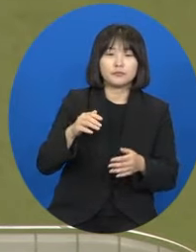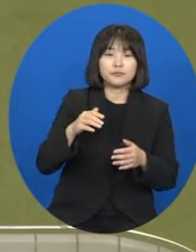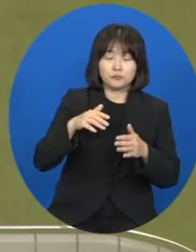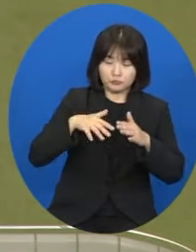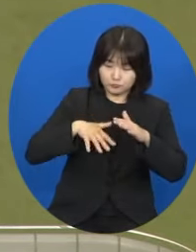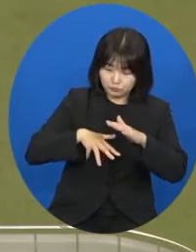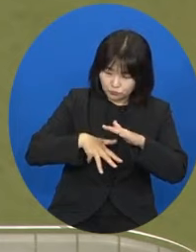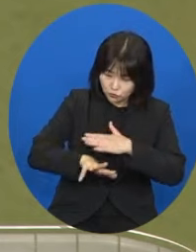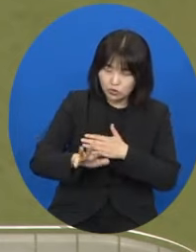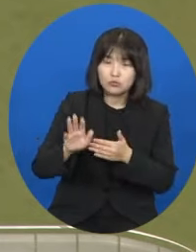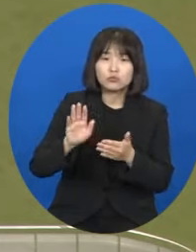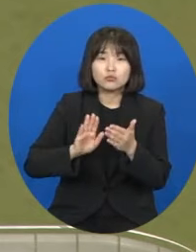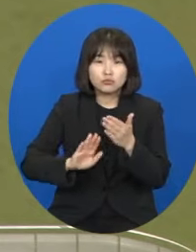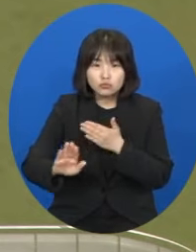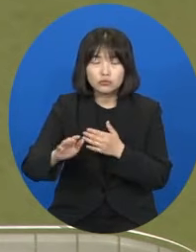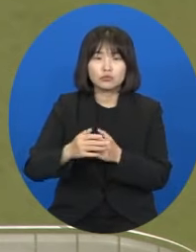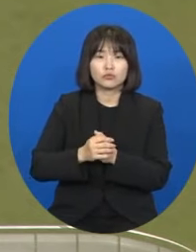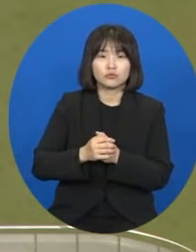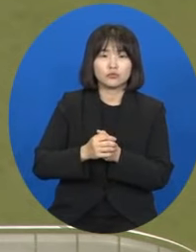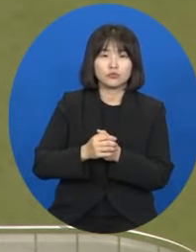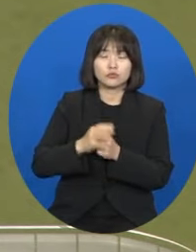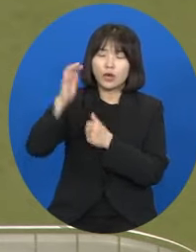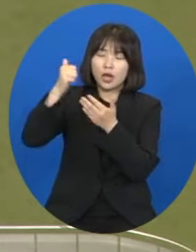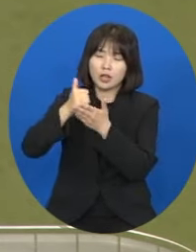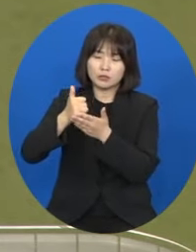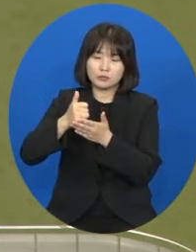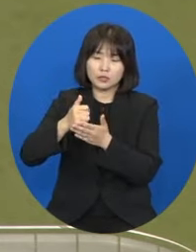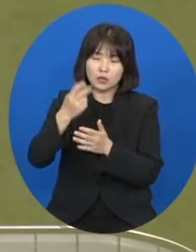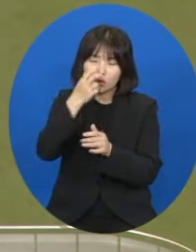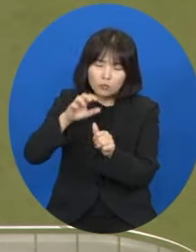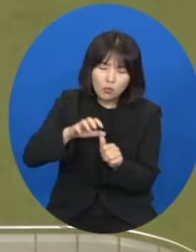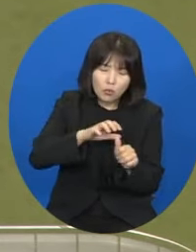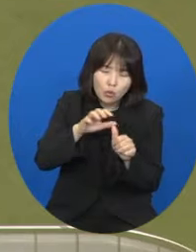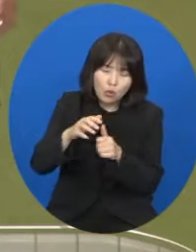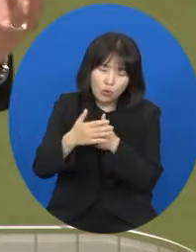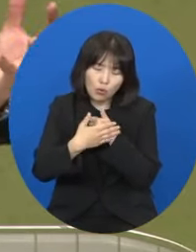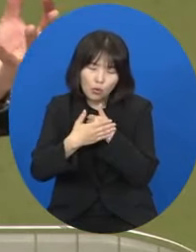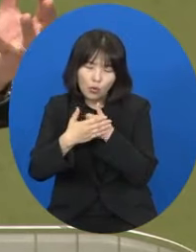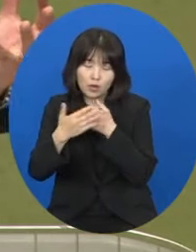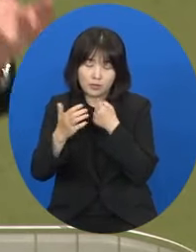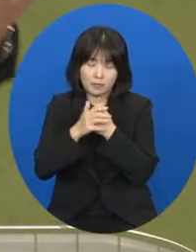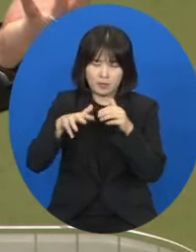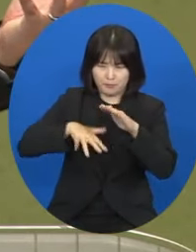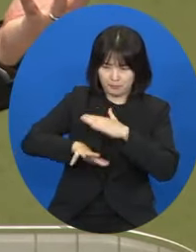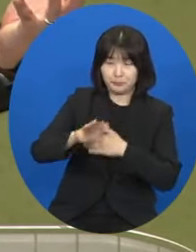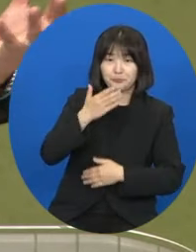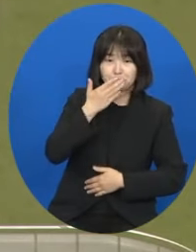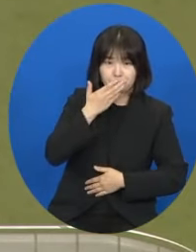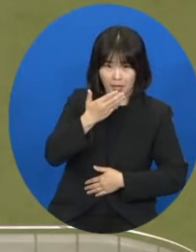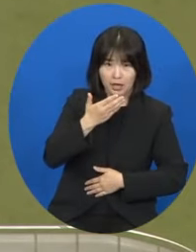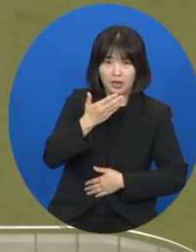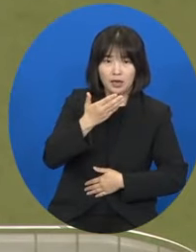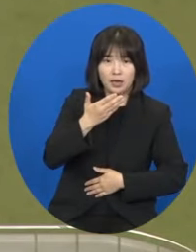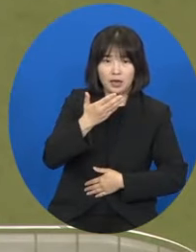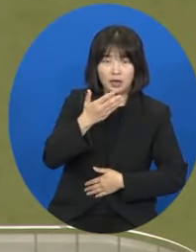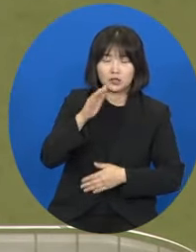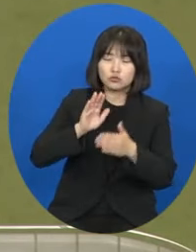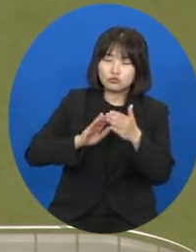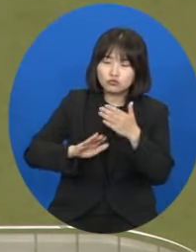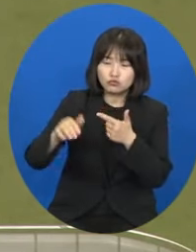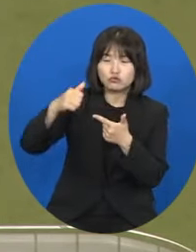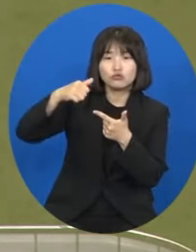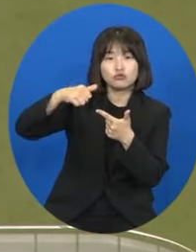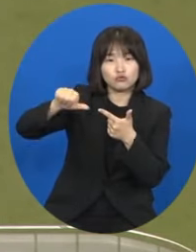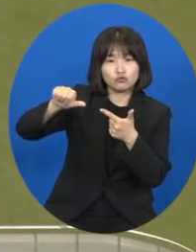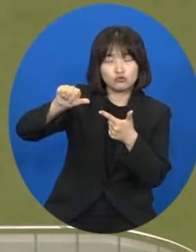죽을 수도 있었지만 하나님이 그들을 보호하시고 도와주셔서 애굽에서 탈출하게 되었습니다. 살게 되었어요. 그 이후에 낳은 이